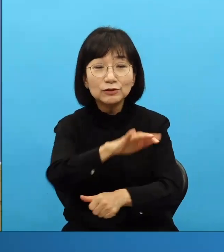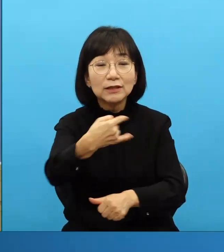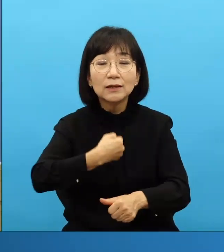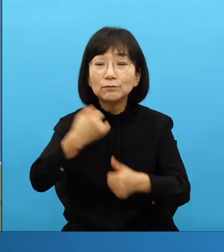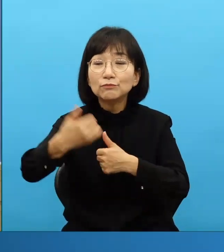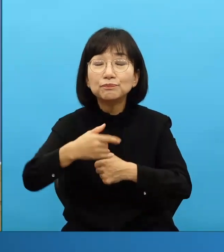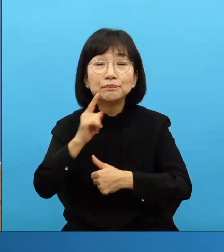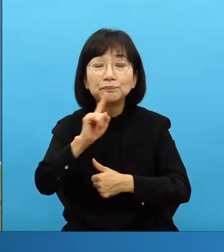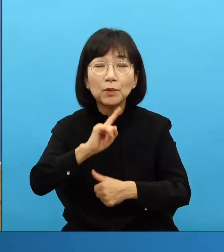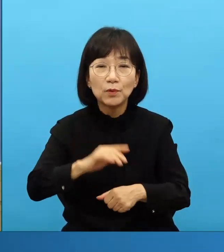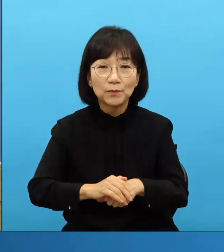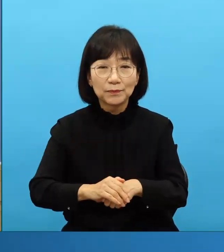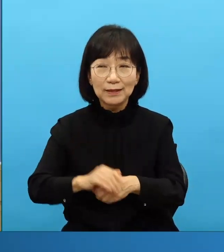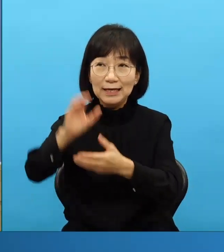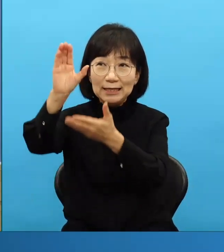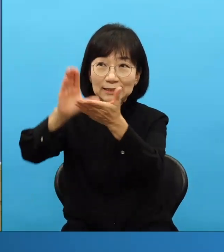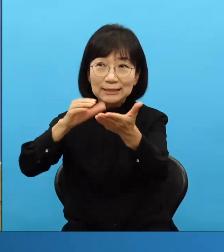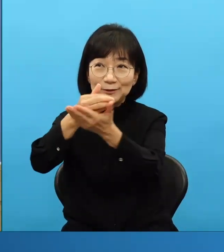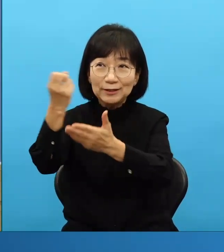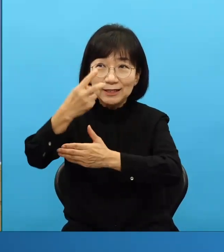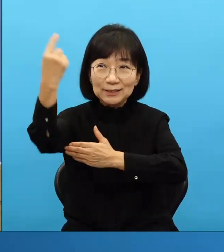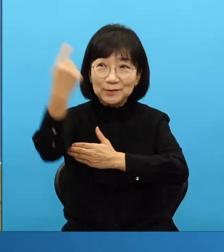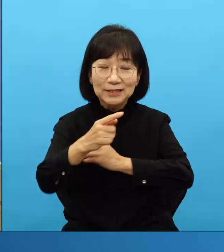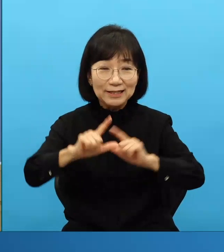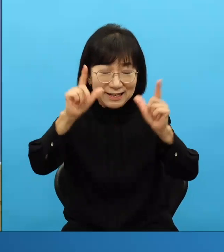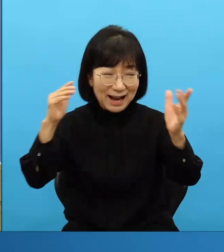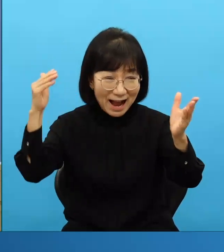그날까지 영육간에 흠 없이 우리를